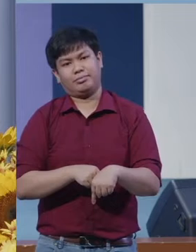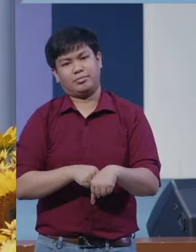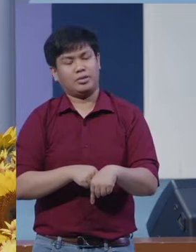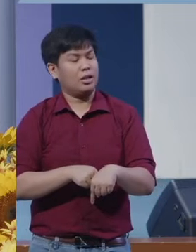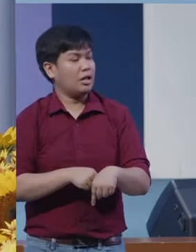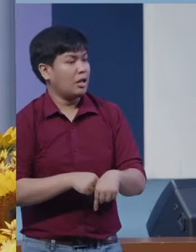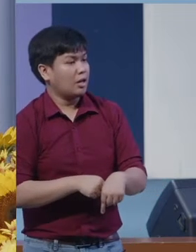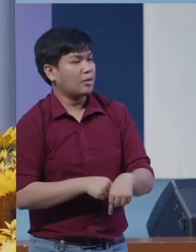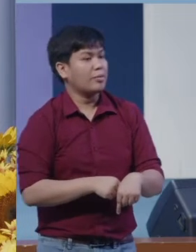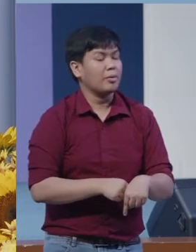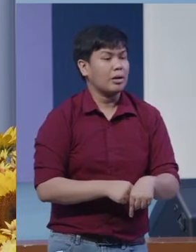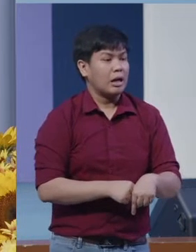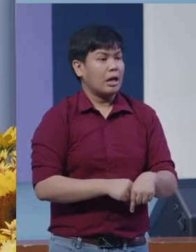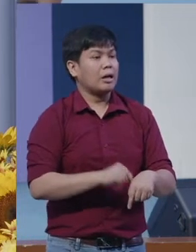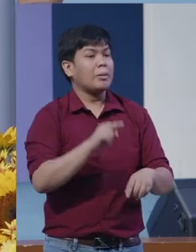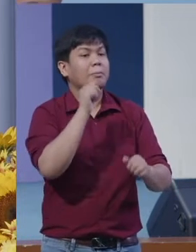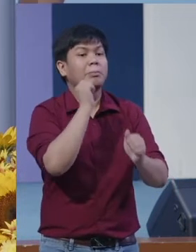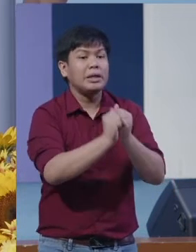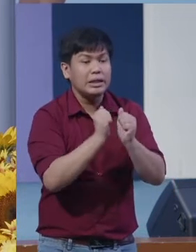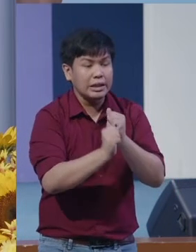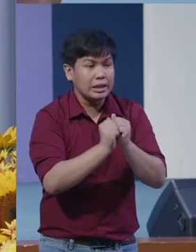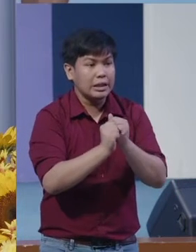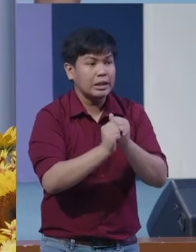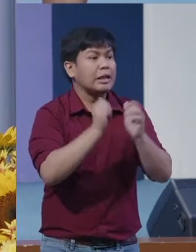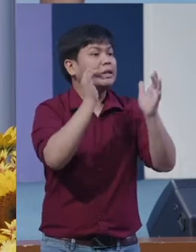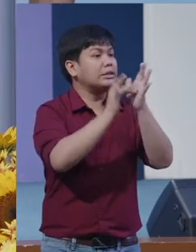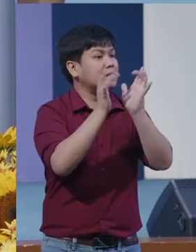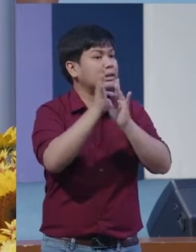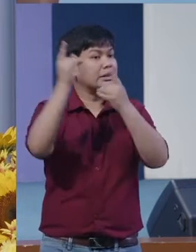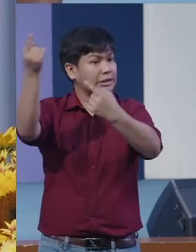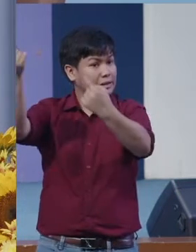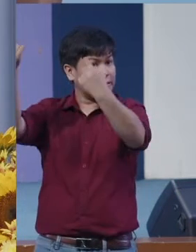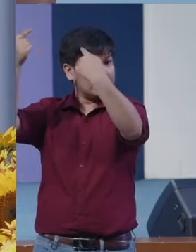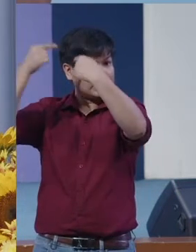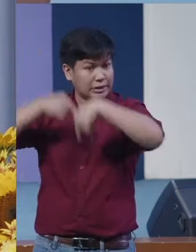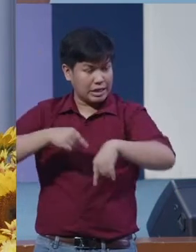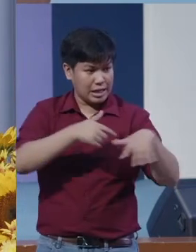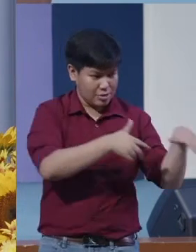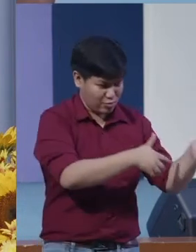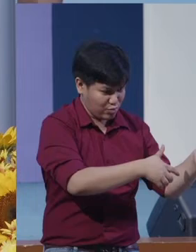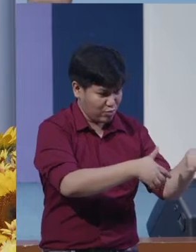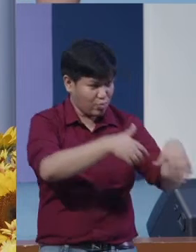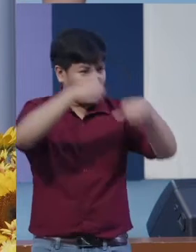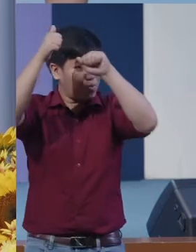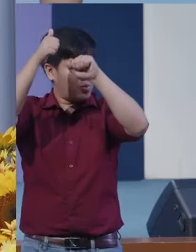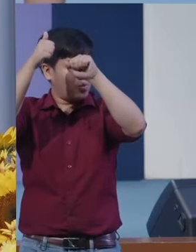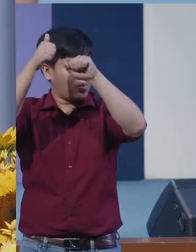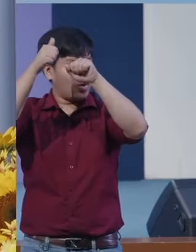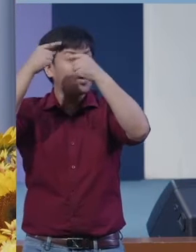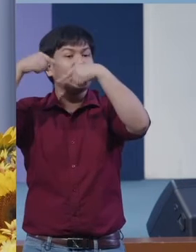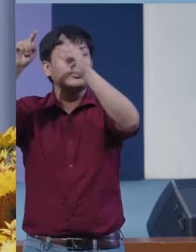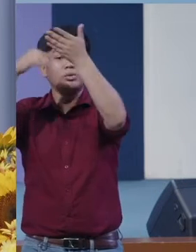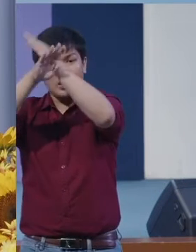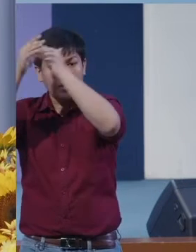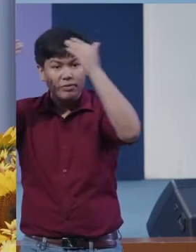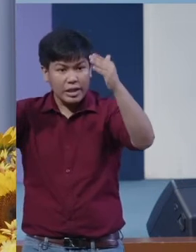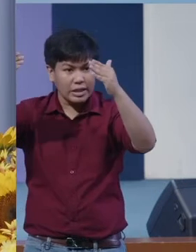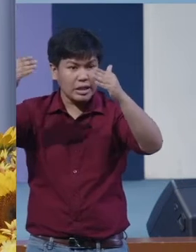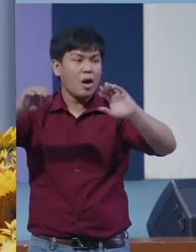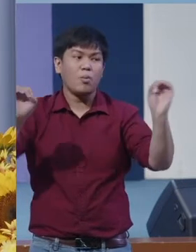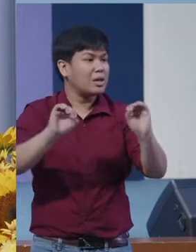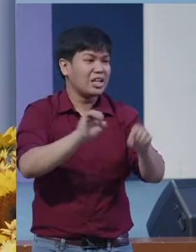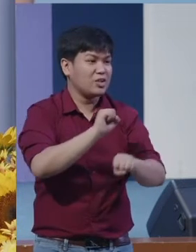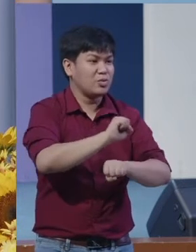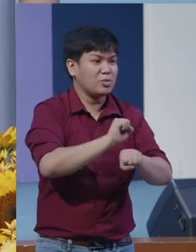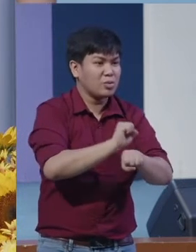siguro, ang isang pagdating ng Panginoon ay para sila ay kunin na sa lupang katawan na ito at dalhin